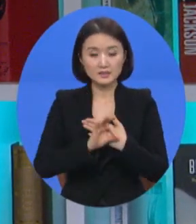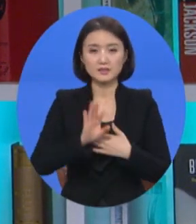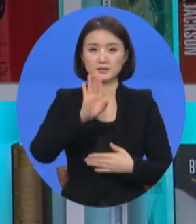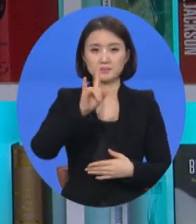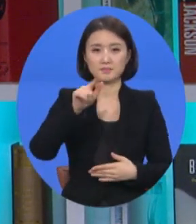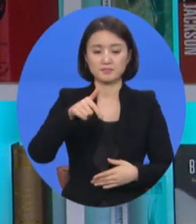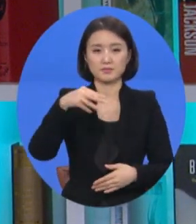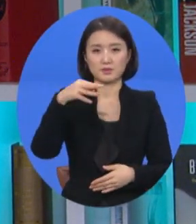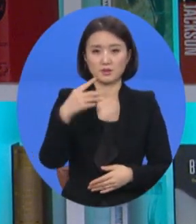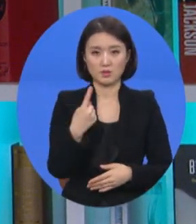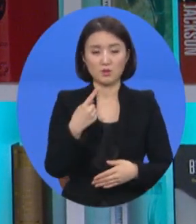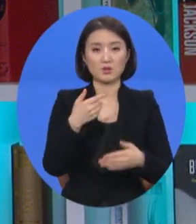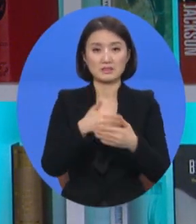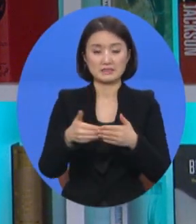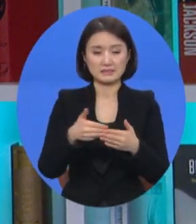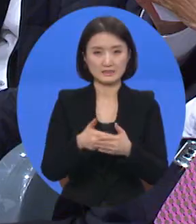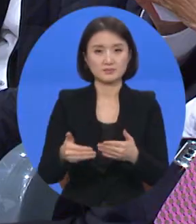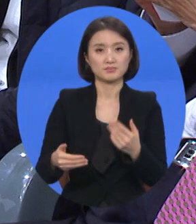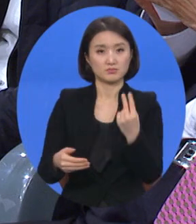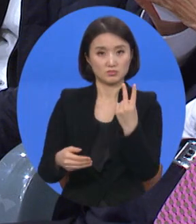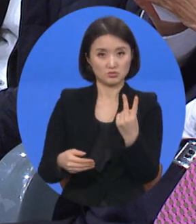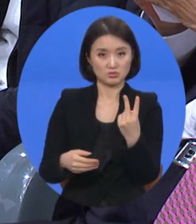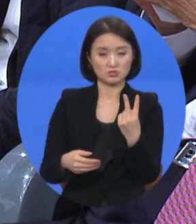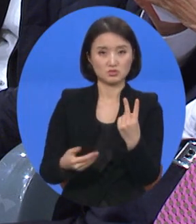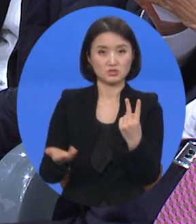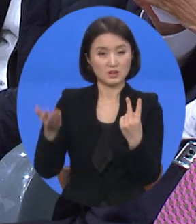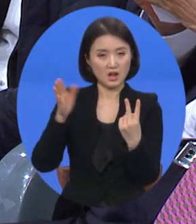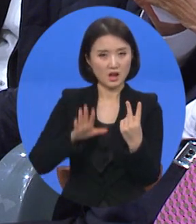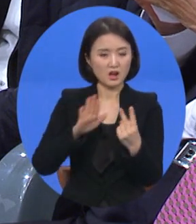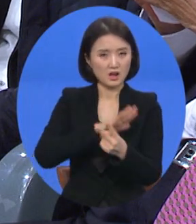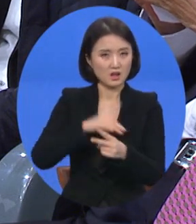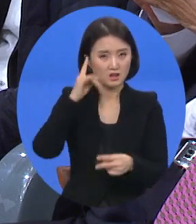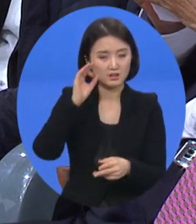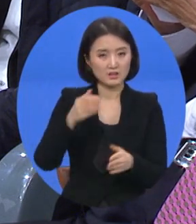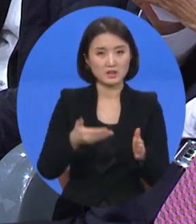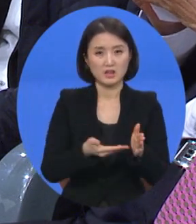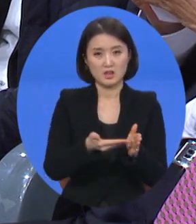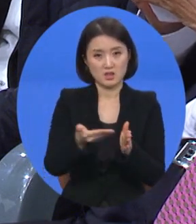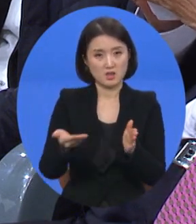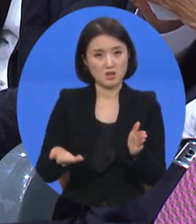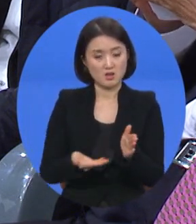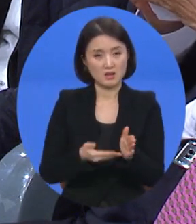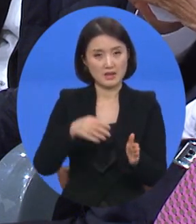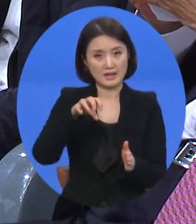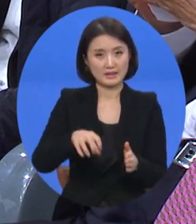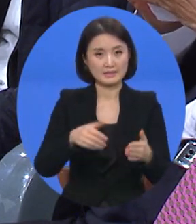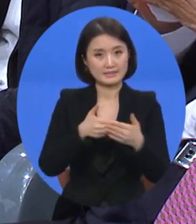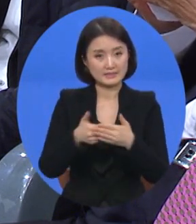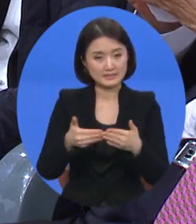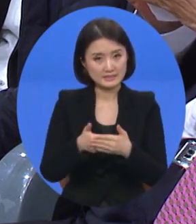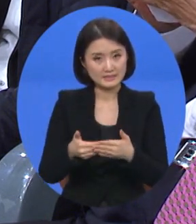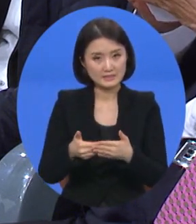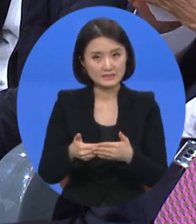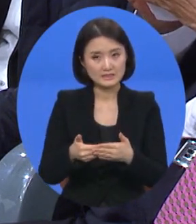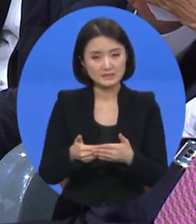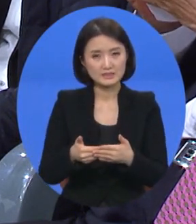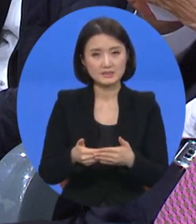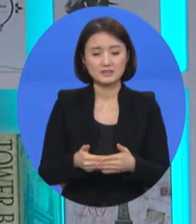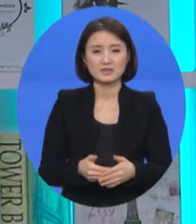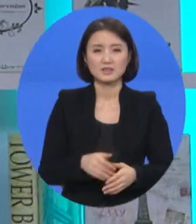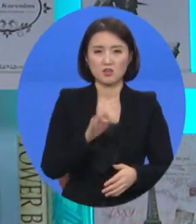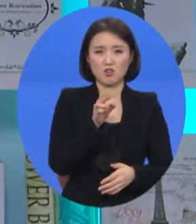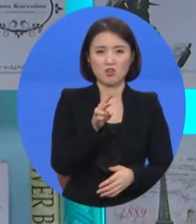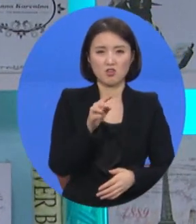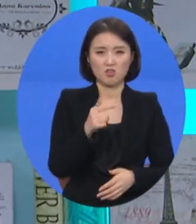백로가 염 볶아 에 있는 그림을 그릴 때는 대게 화가들이 연꽃을 그리고 연밥 을 그리고